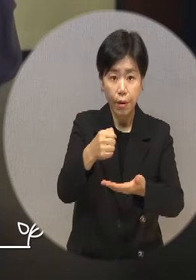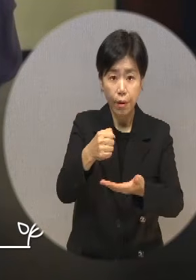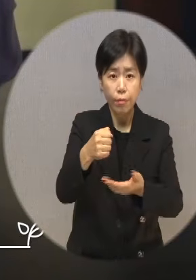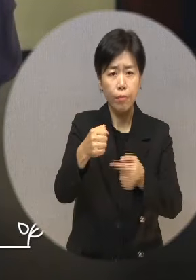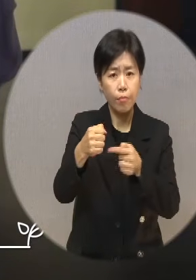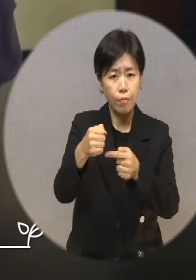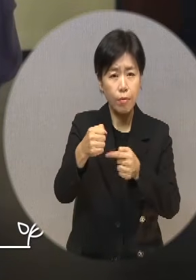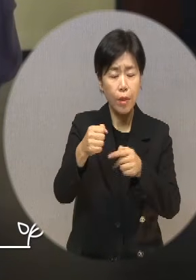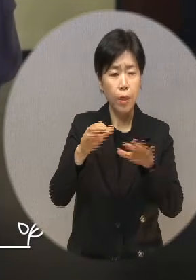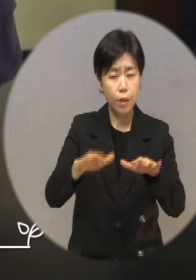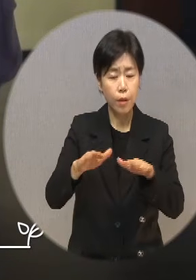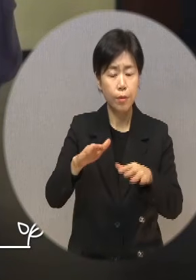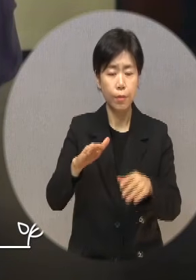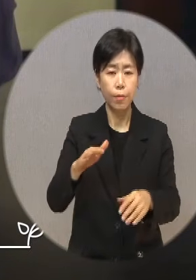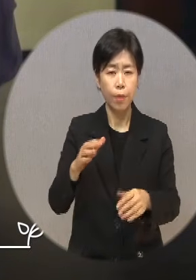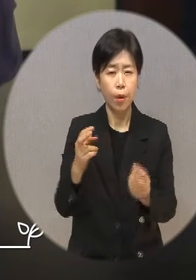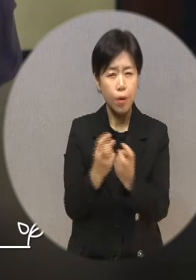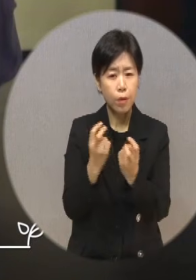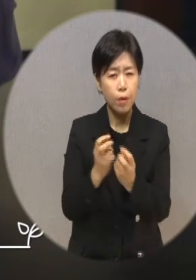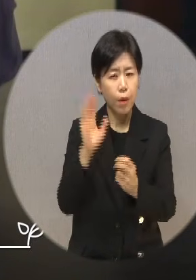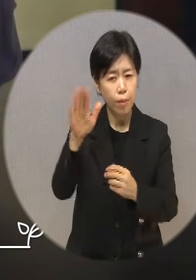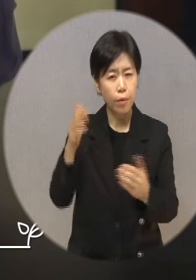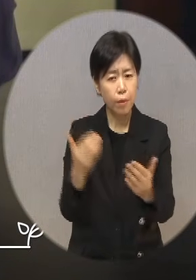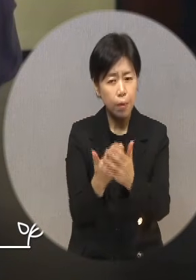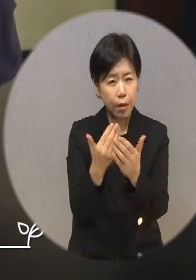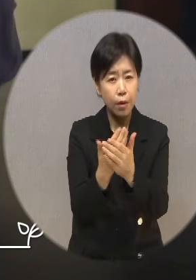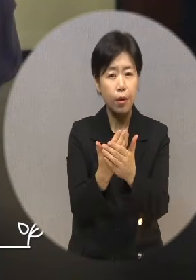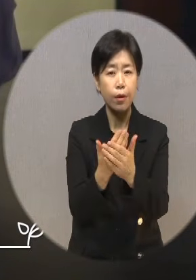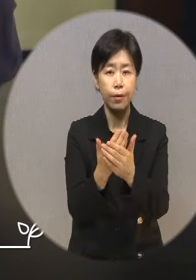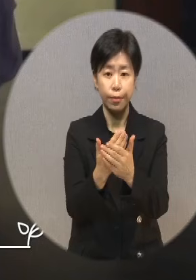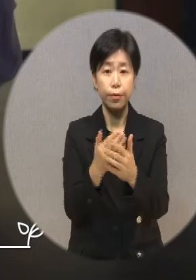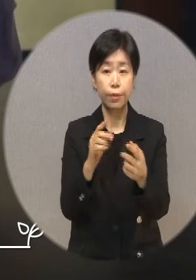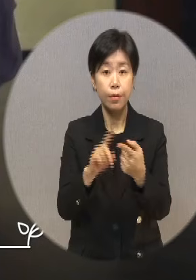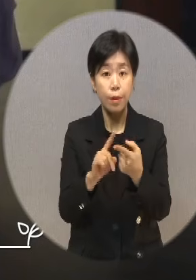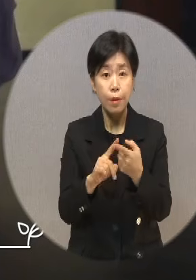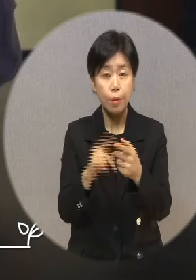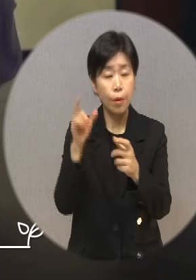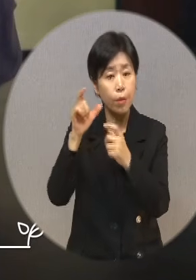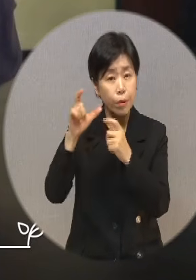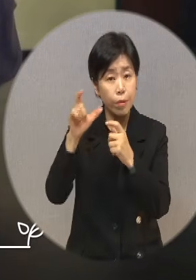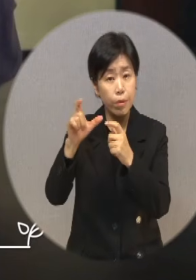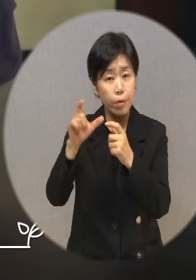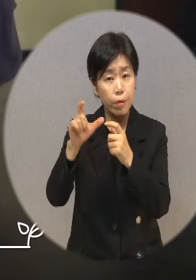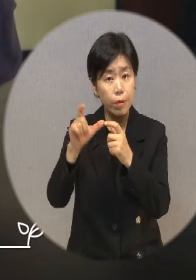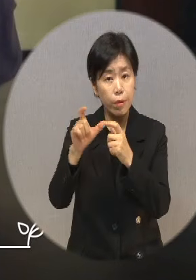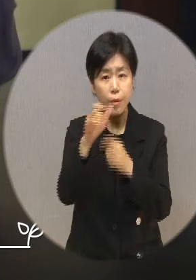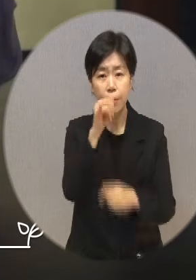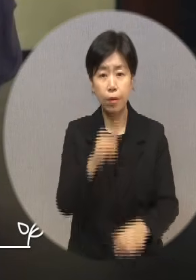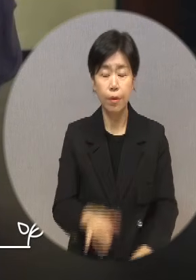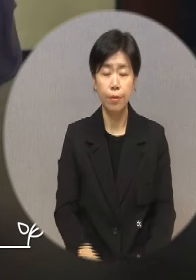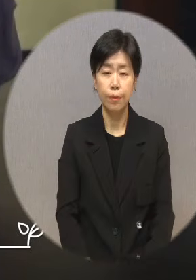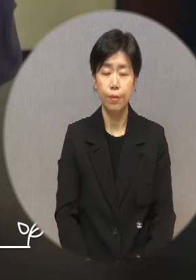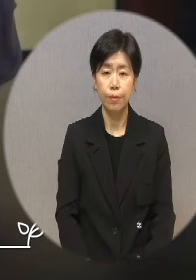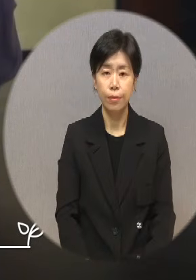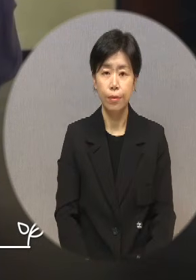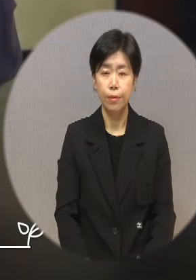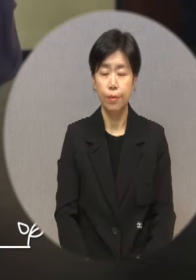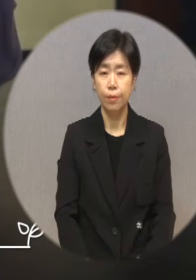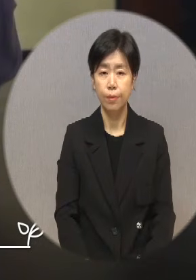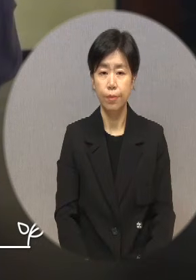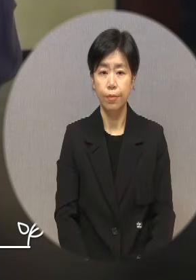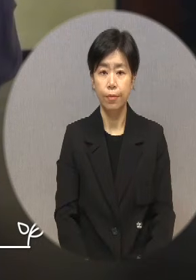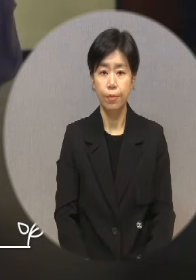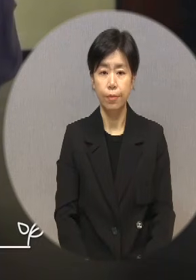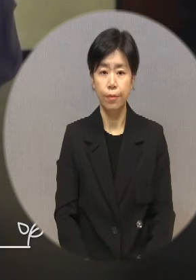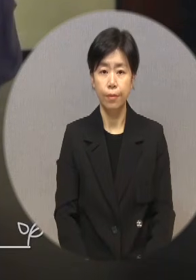어떻게 기억 유산으로 발전시켜 나갈 것인가라는 고민을 생각해 볼 수 있는 그런